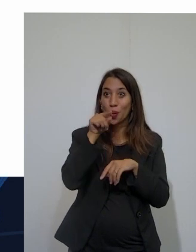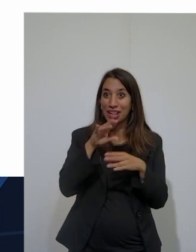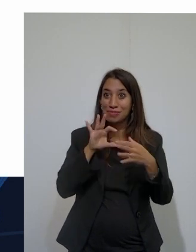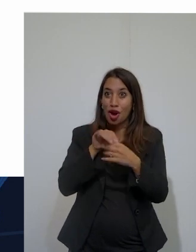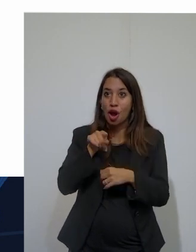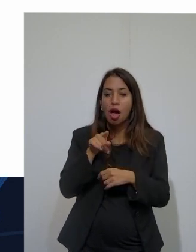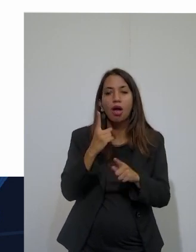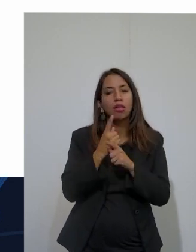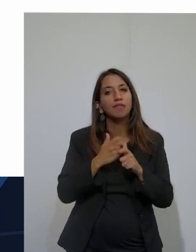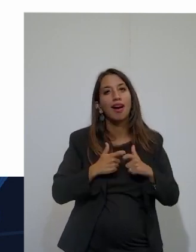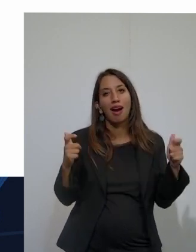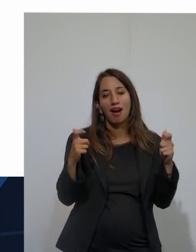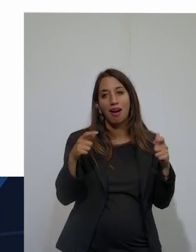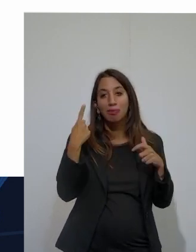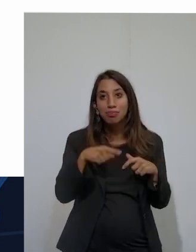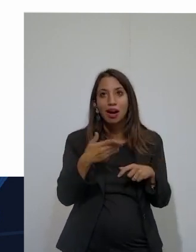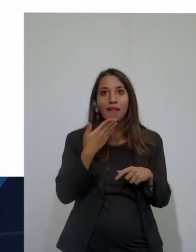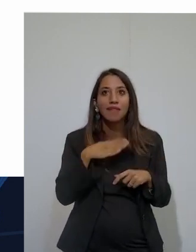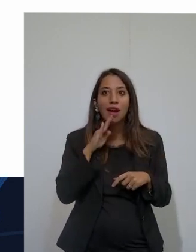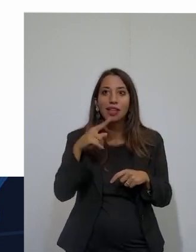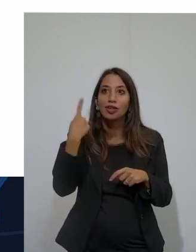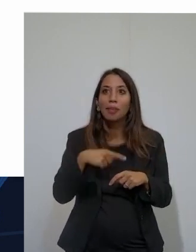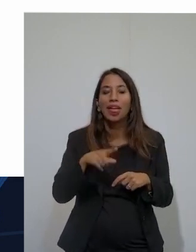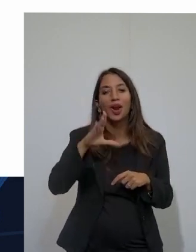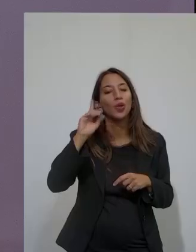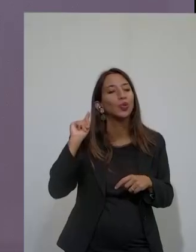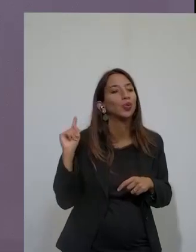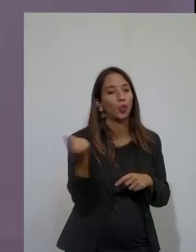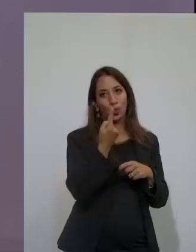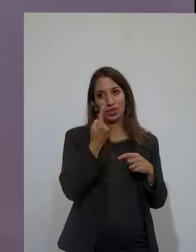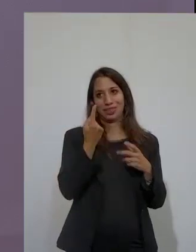considerevole. Sarebbe davvero un vantaggio per tutti. Grazie.